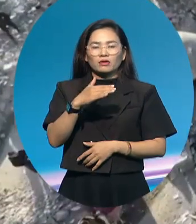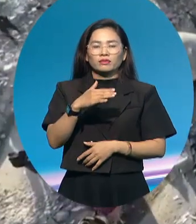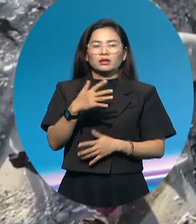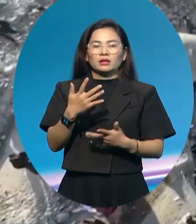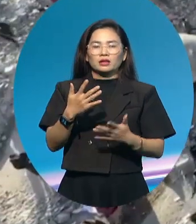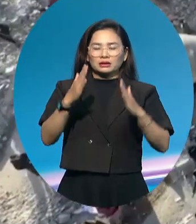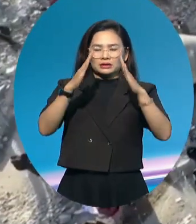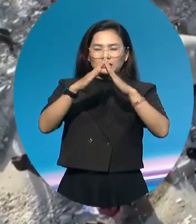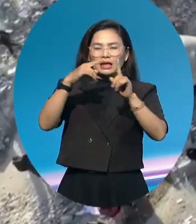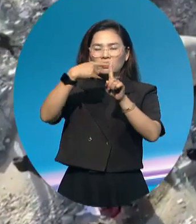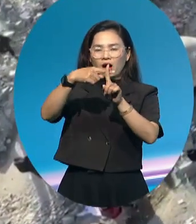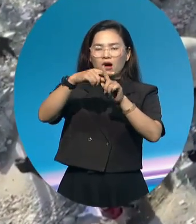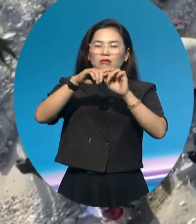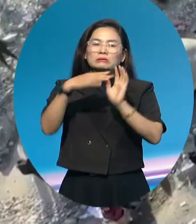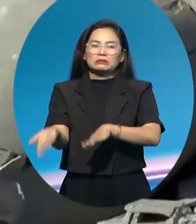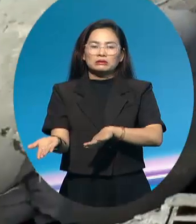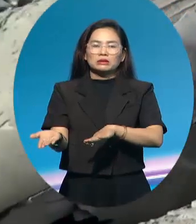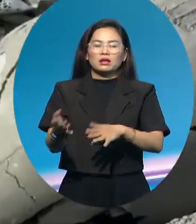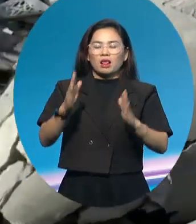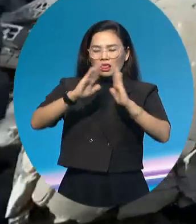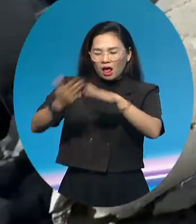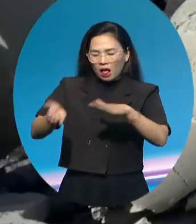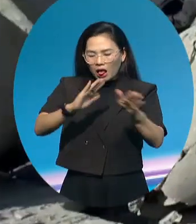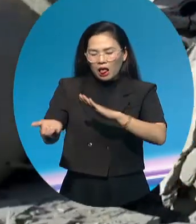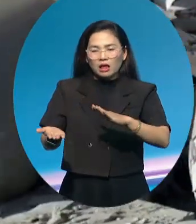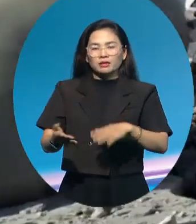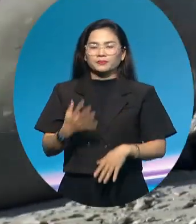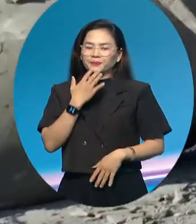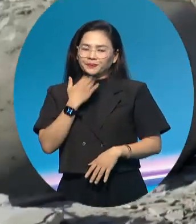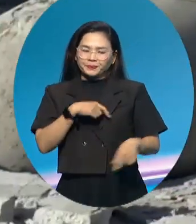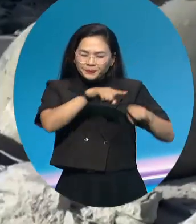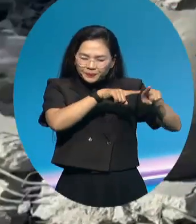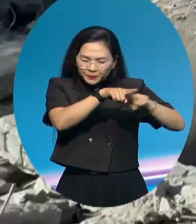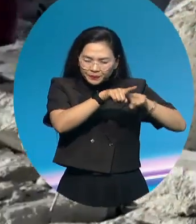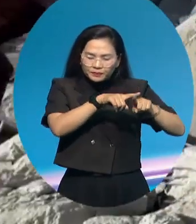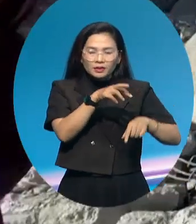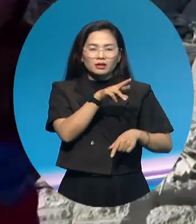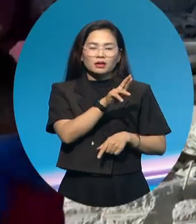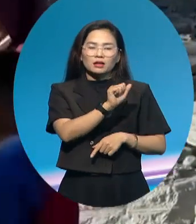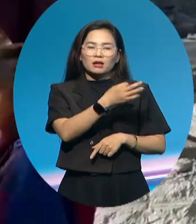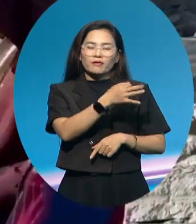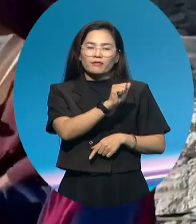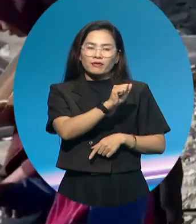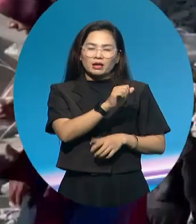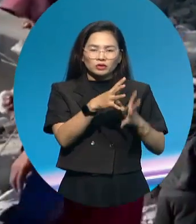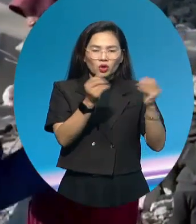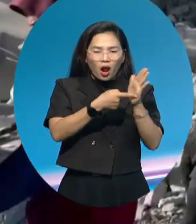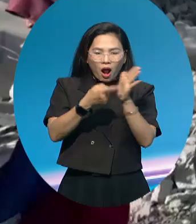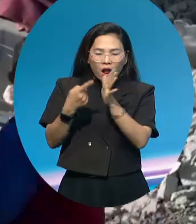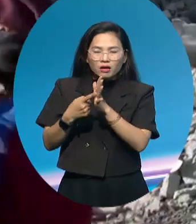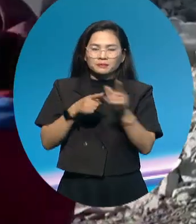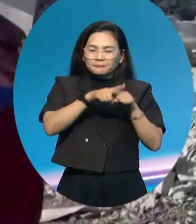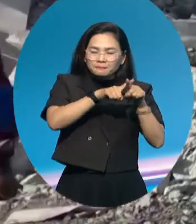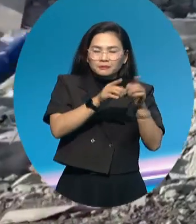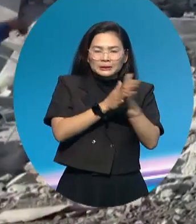đường và phá hủy nhiều nhà cửa Israel đã không kích ra pha nhiều lần trong vài ngày qua trước đó Israel cũng cảnh báo sẽ triển khai chiến dịch trên